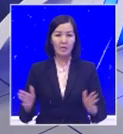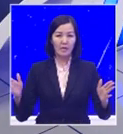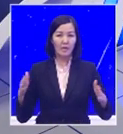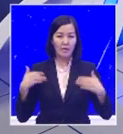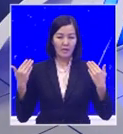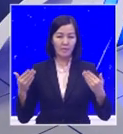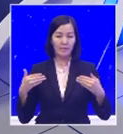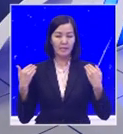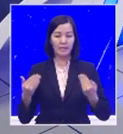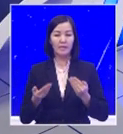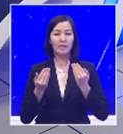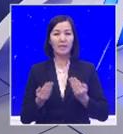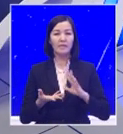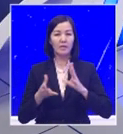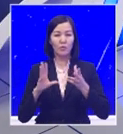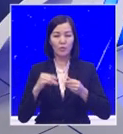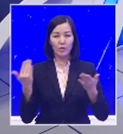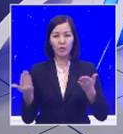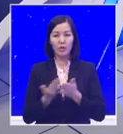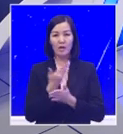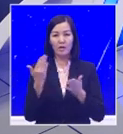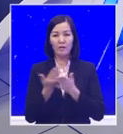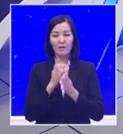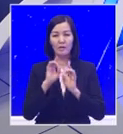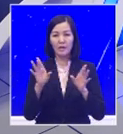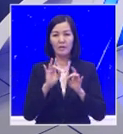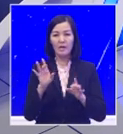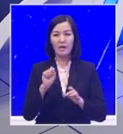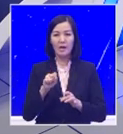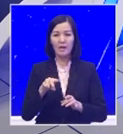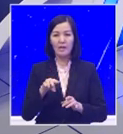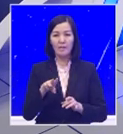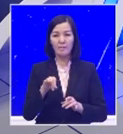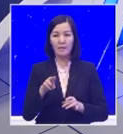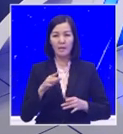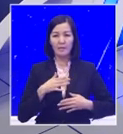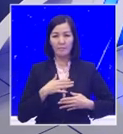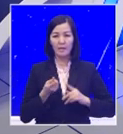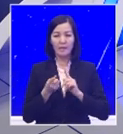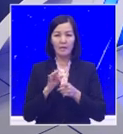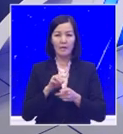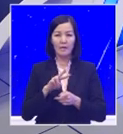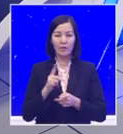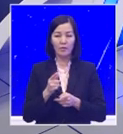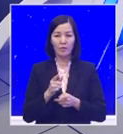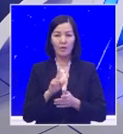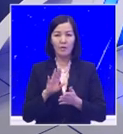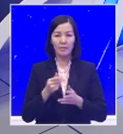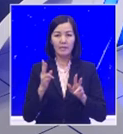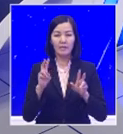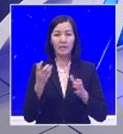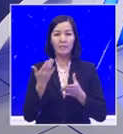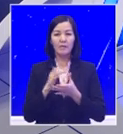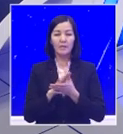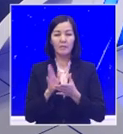Ассаламу алейкум, қадірменді көрермен, тікелей эфирде қорытынды жаңалықтар студия тізгінінде Алмат Хамид, сурд аудармада Айгүл Жұмашқызы.